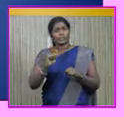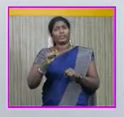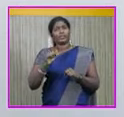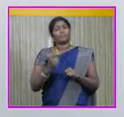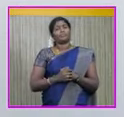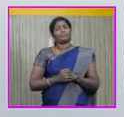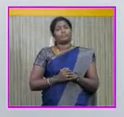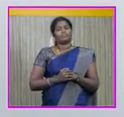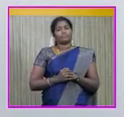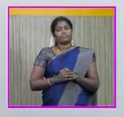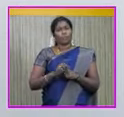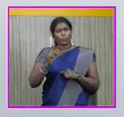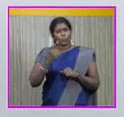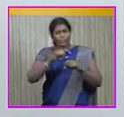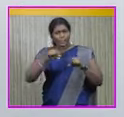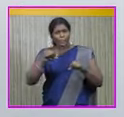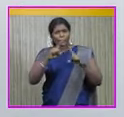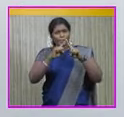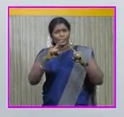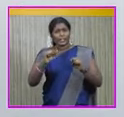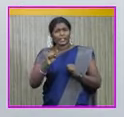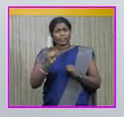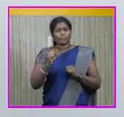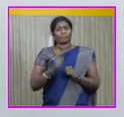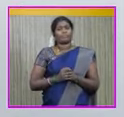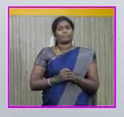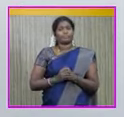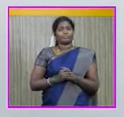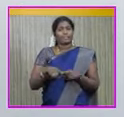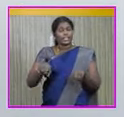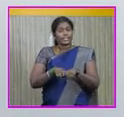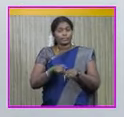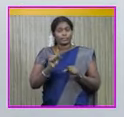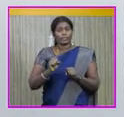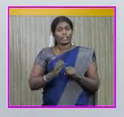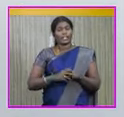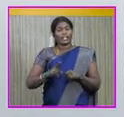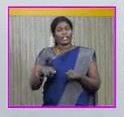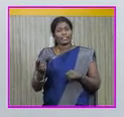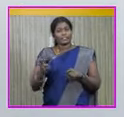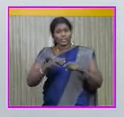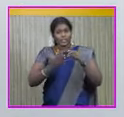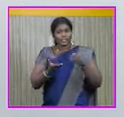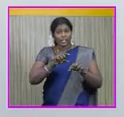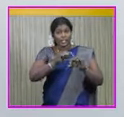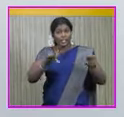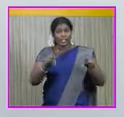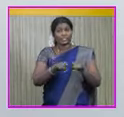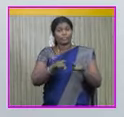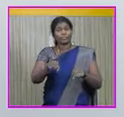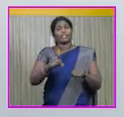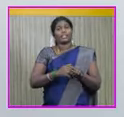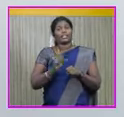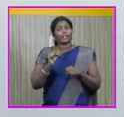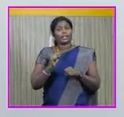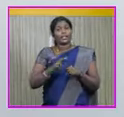இருக்கும். இப்போ ஒத்த பக்கங்கள் எப்படி இருக்கும், சமமாக இருக்குமா அல்லது சம விகிதத்தில் இருக்குமா? சமம்